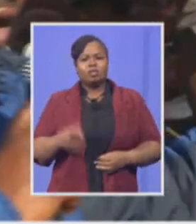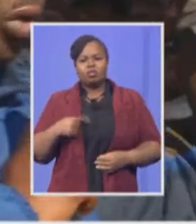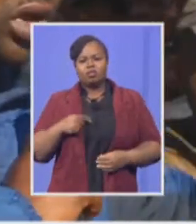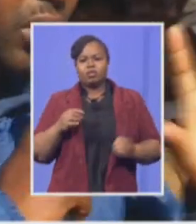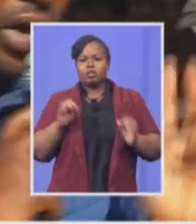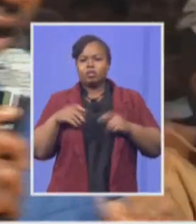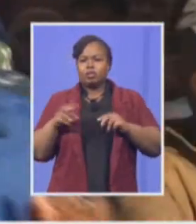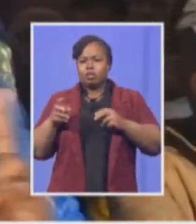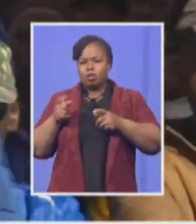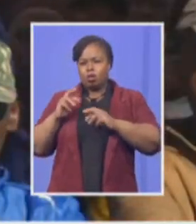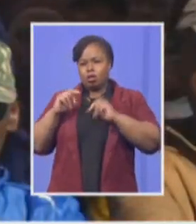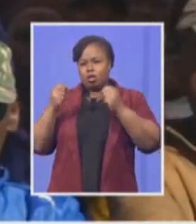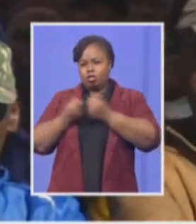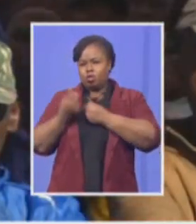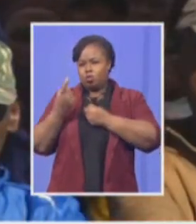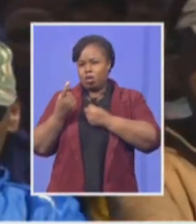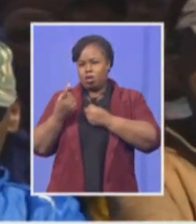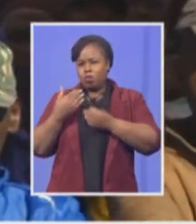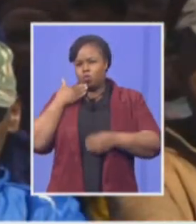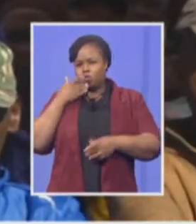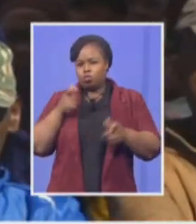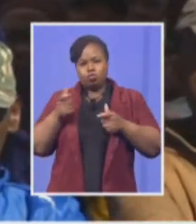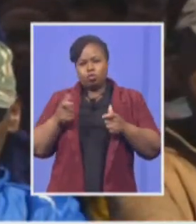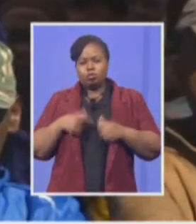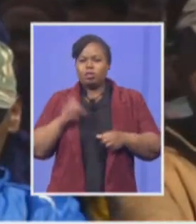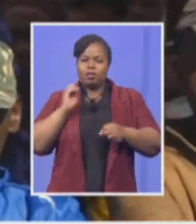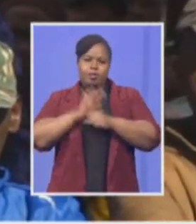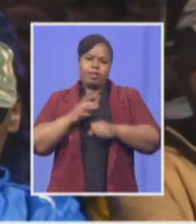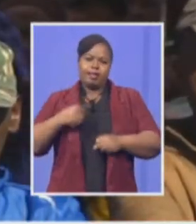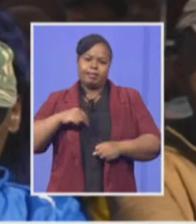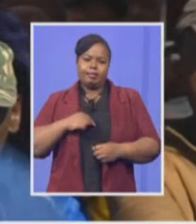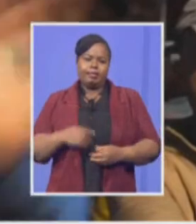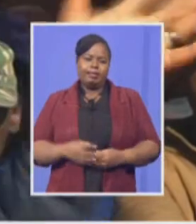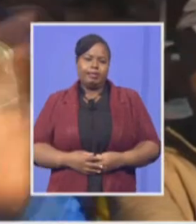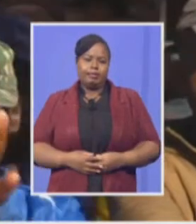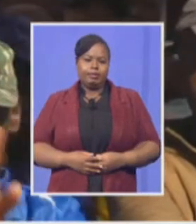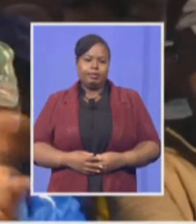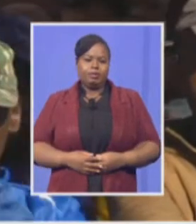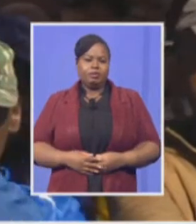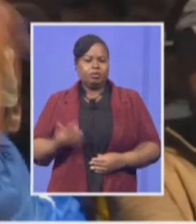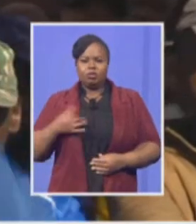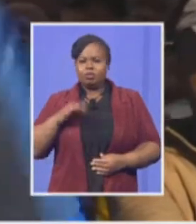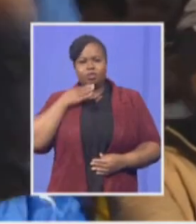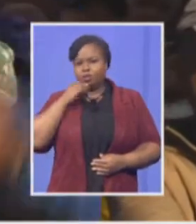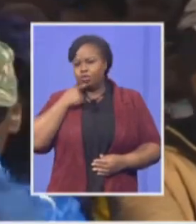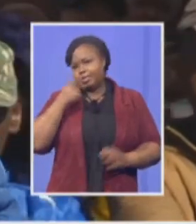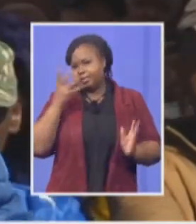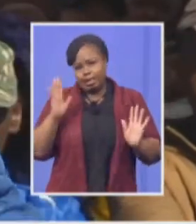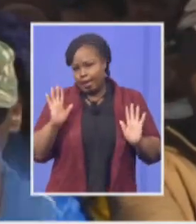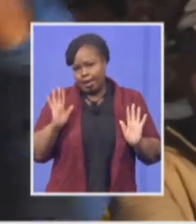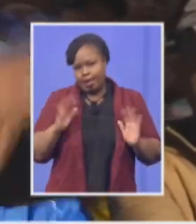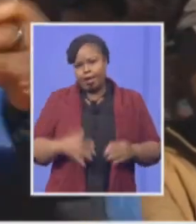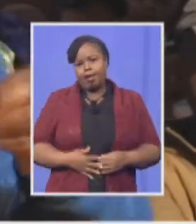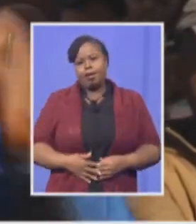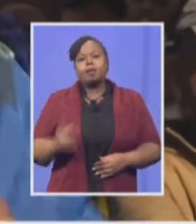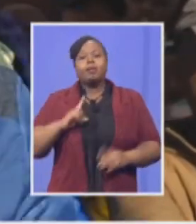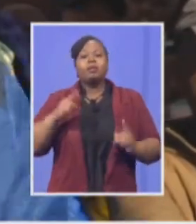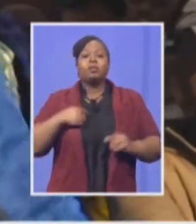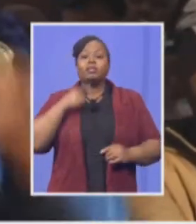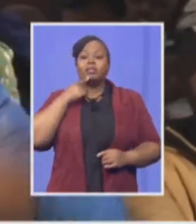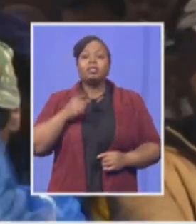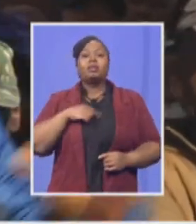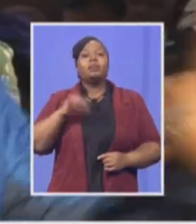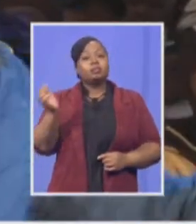ination eyodwa endaweni eyodwa izofika isichaphazele lonto hayi ukuthi siqonde ukuthina asisho basithina mabake